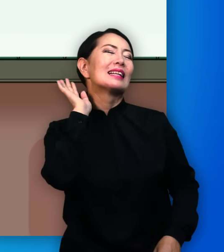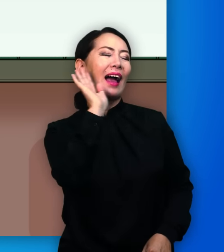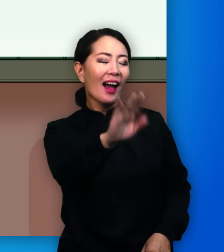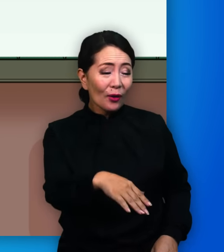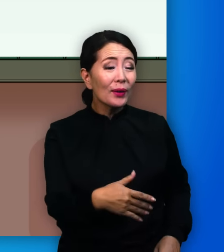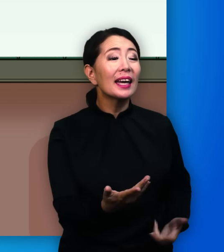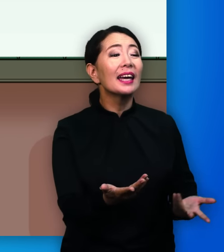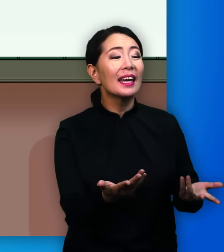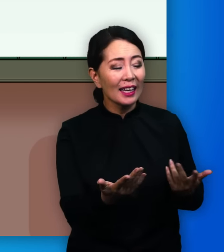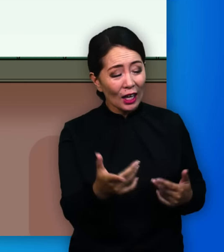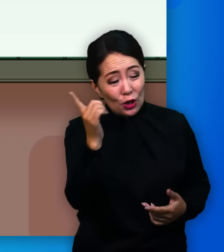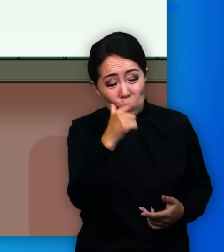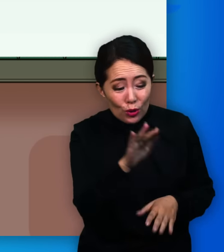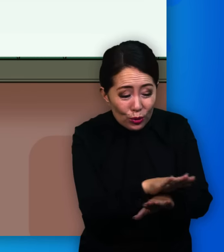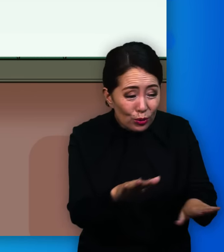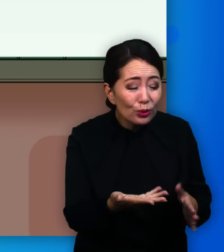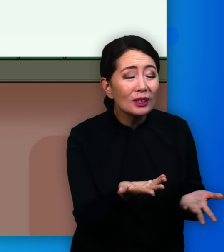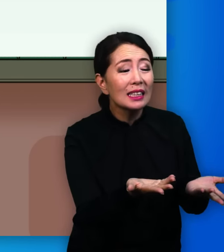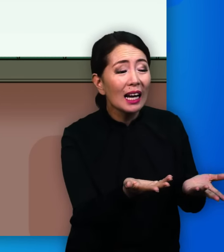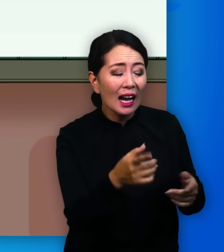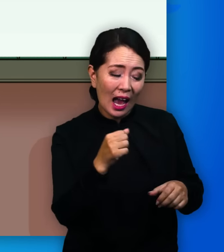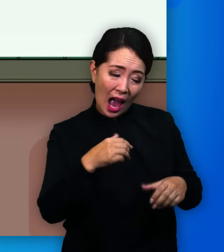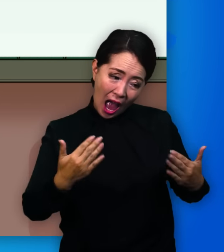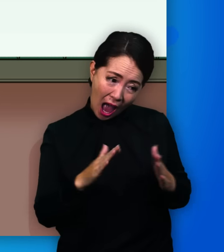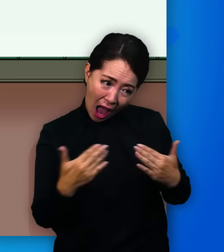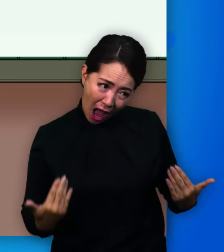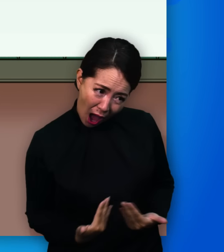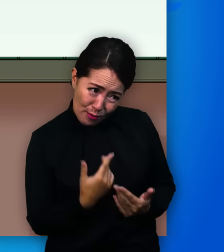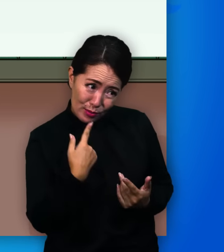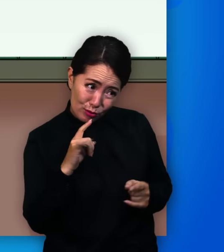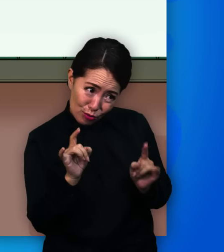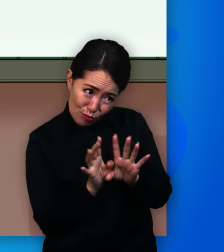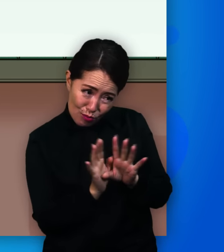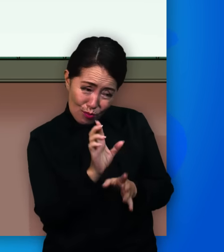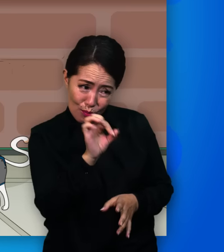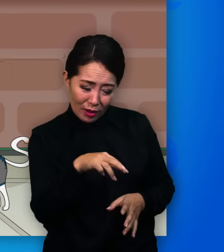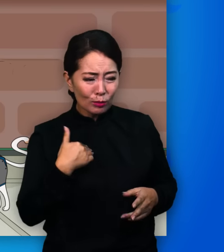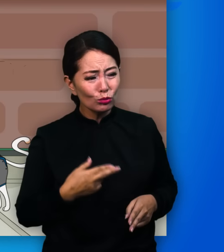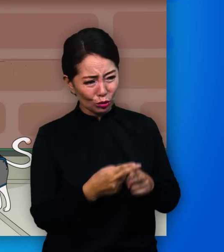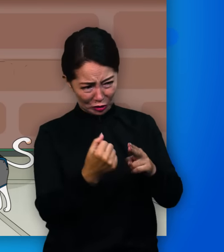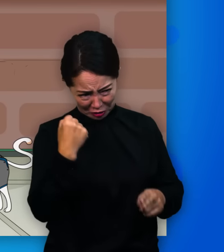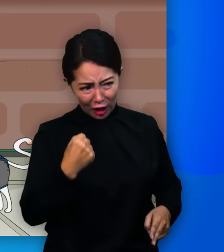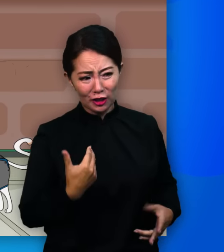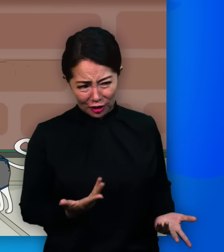Таныг эндхийн хүн байна. Яаж туслаж болохыг мэдэх байх гэж бодлоо.